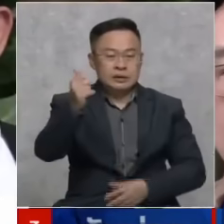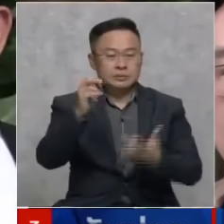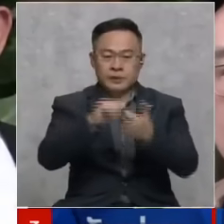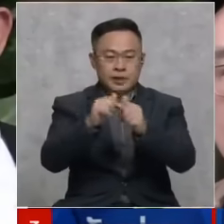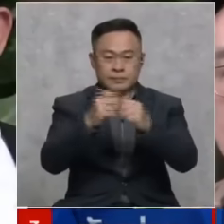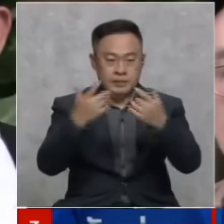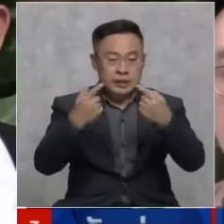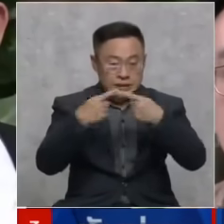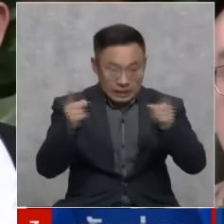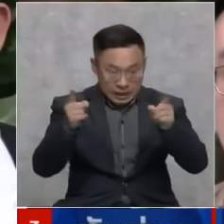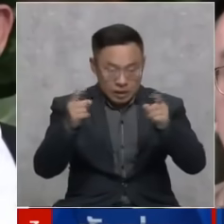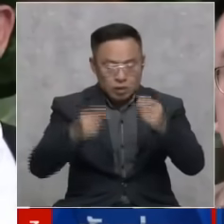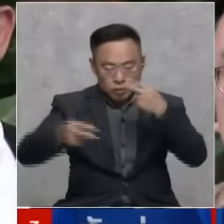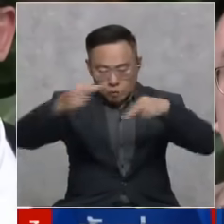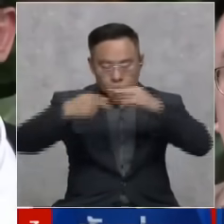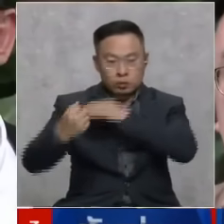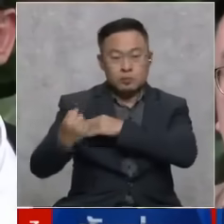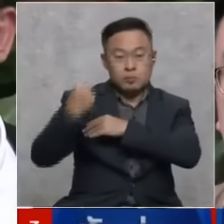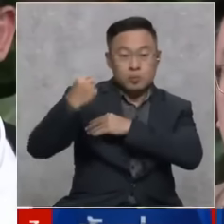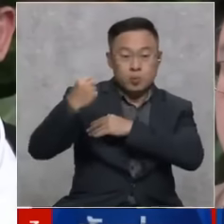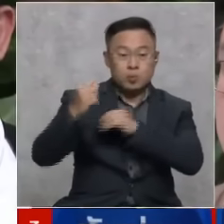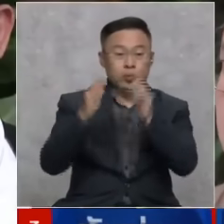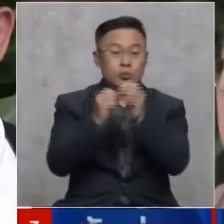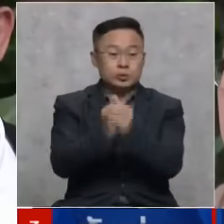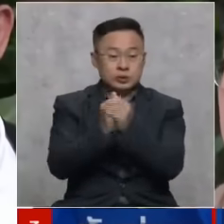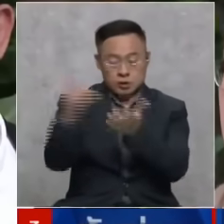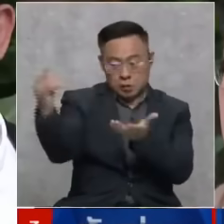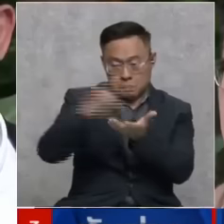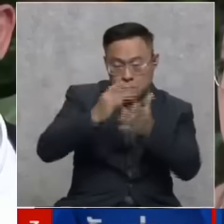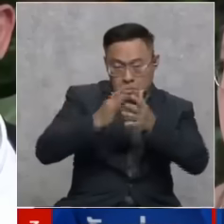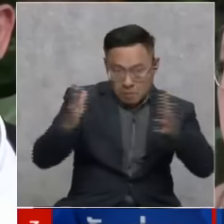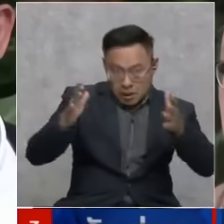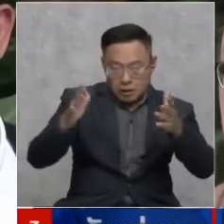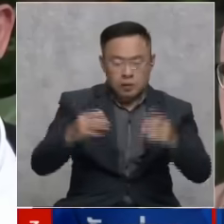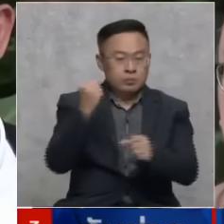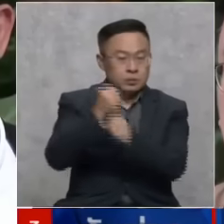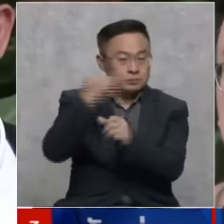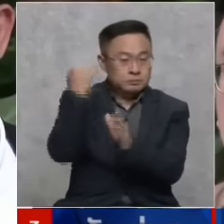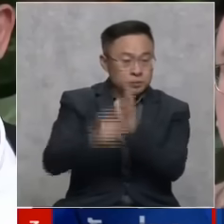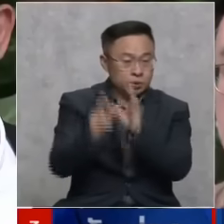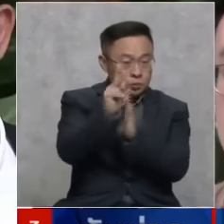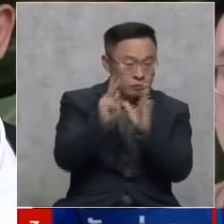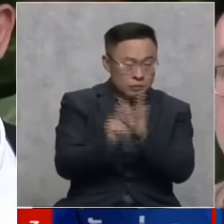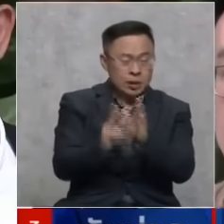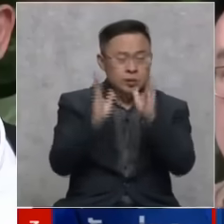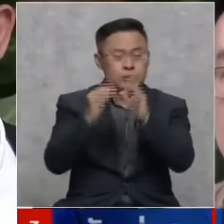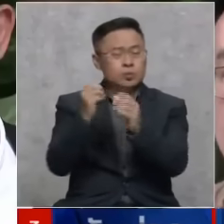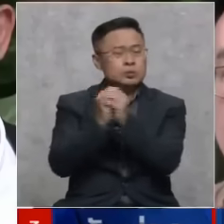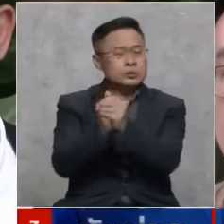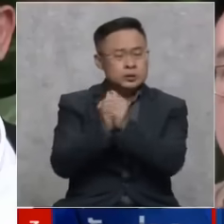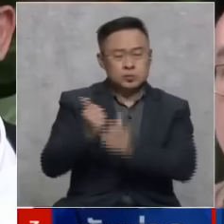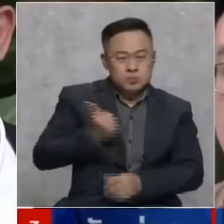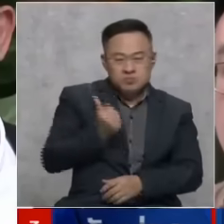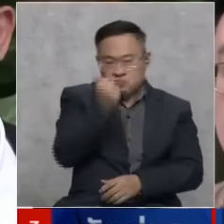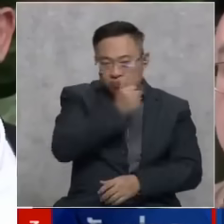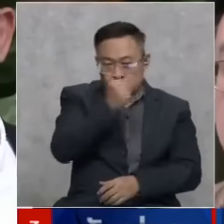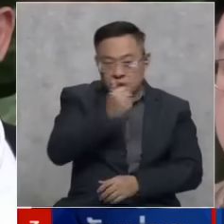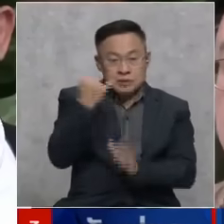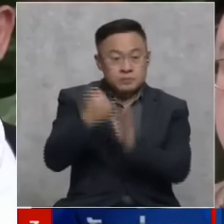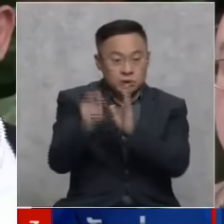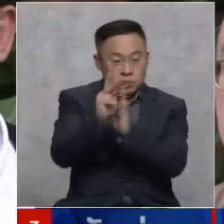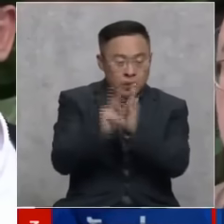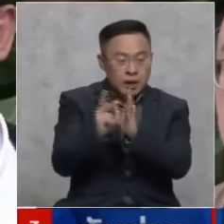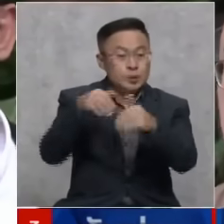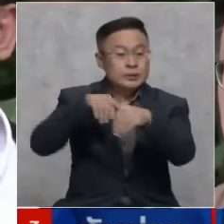ของความมั่นคงก็ได้มีการสั่งการทางผู้การเชียงใหม่ไปว่าเรื่องนี้ต้องสำคัญนะครับอย่าให้บกพร่องอย่าให้มีปัญห